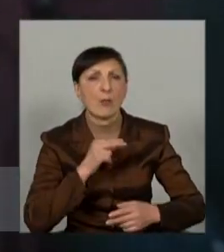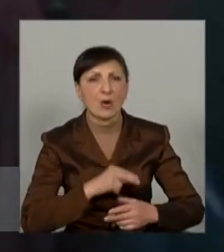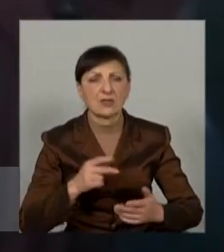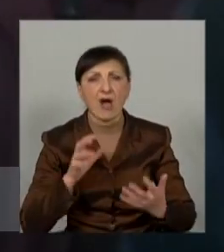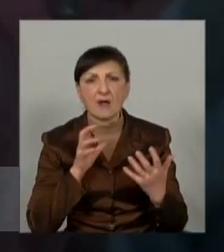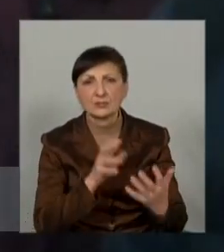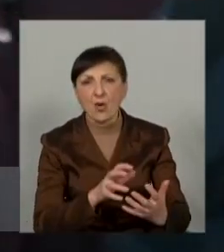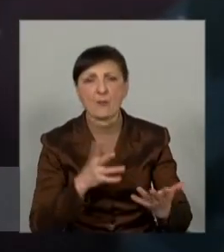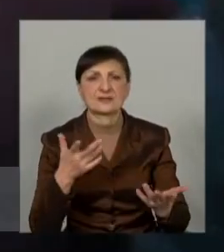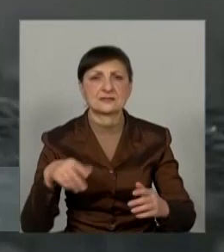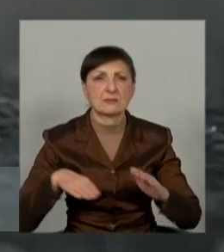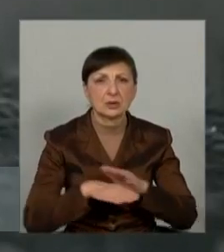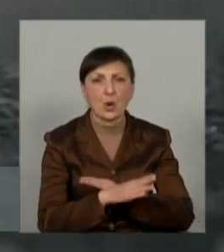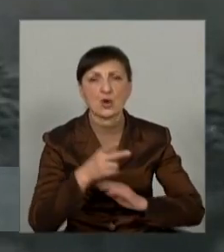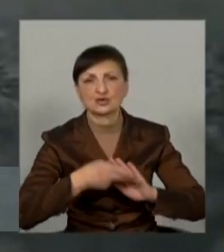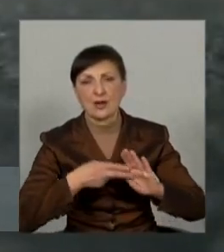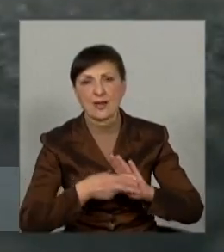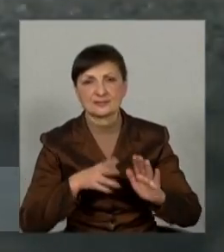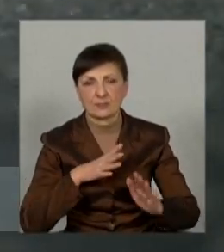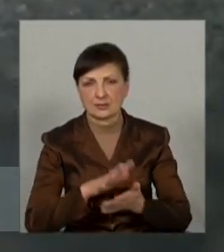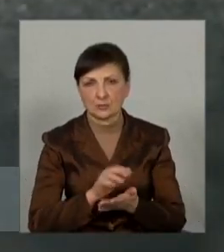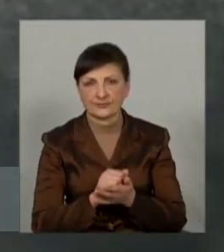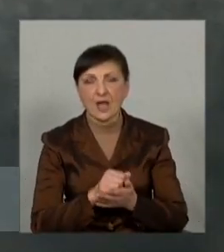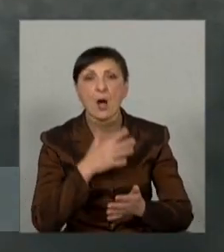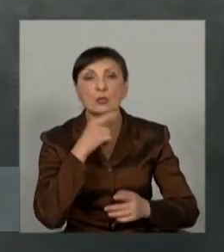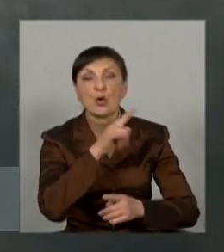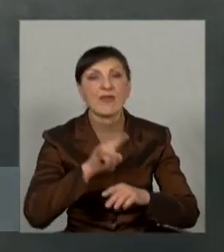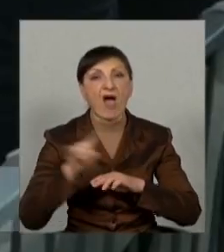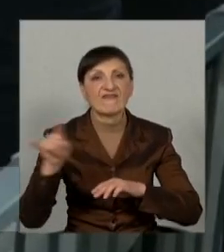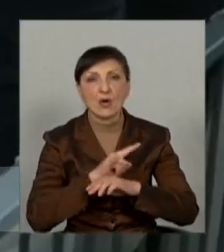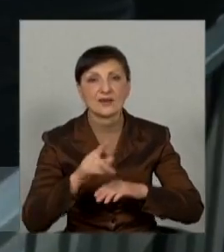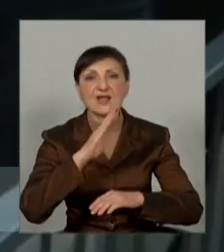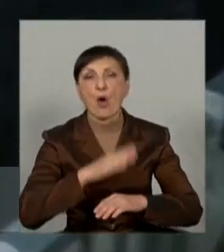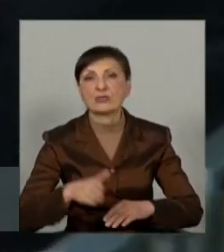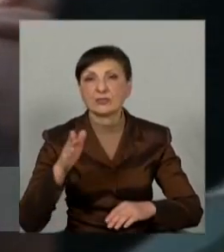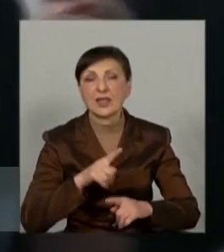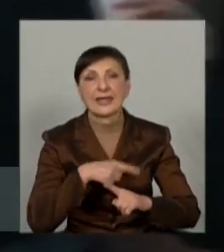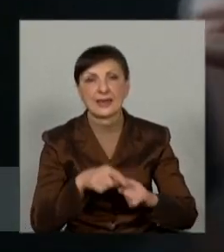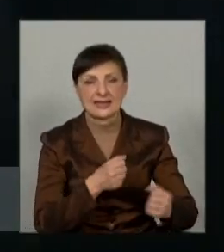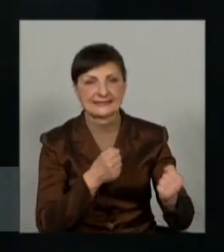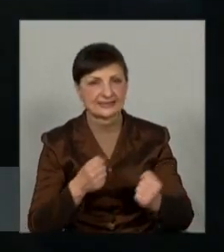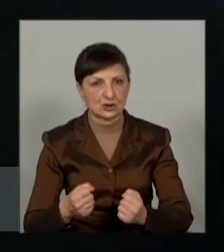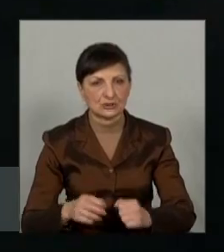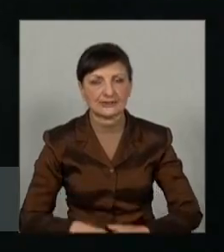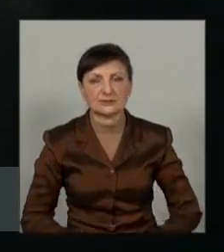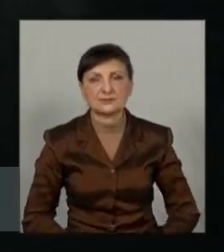и железнодорожного сообщения. Многие авиарейсы отменены либо задержаны.